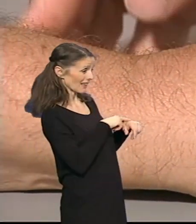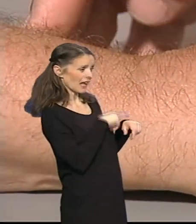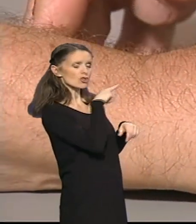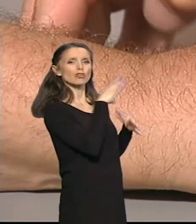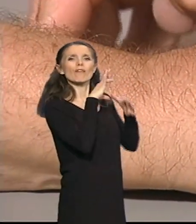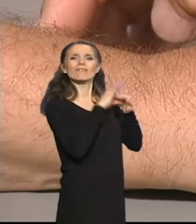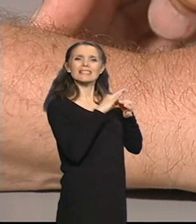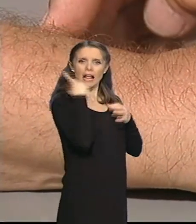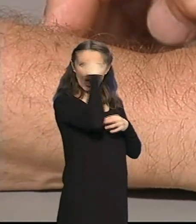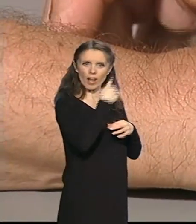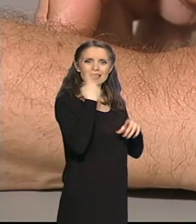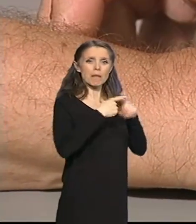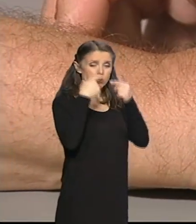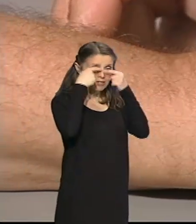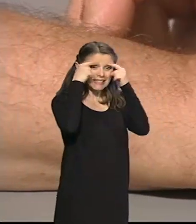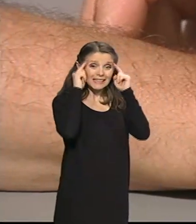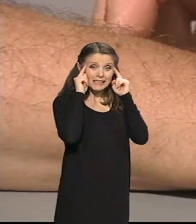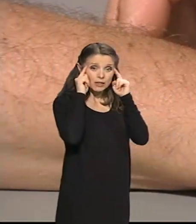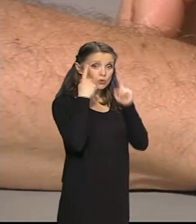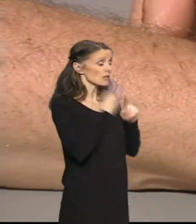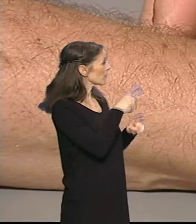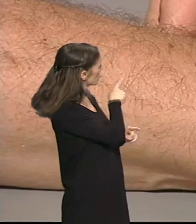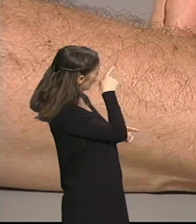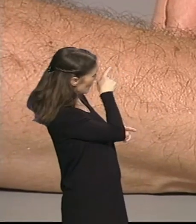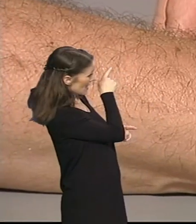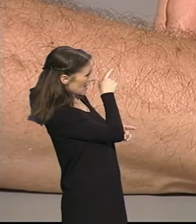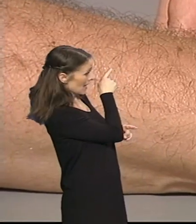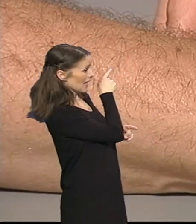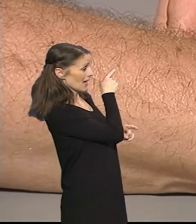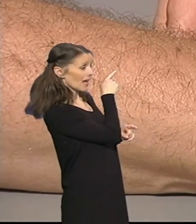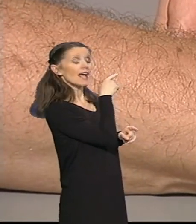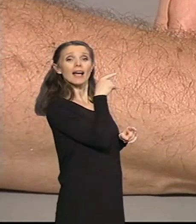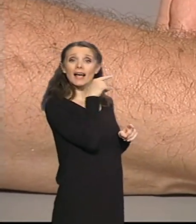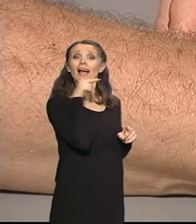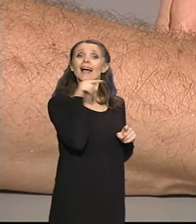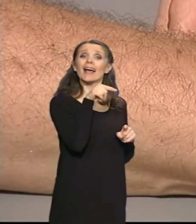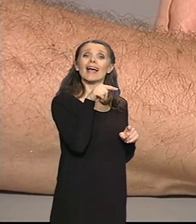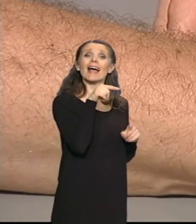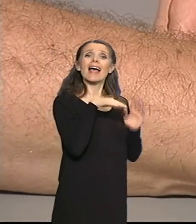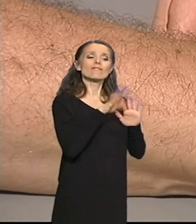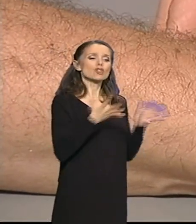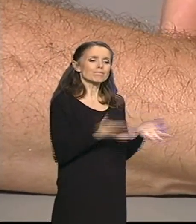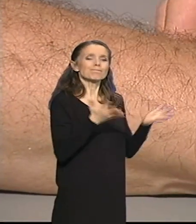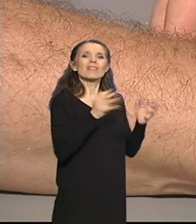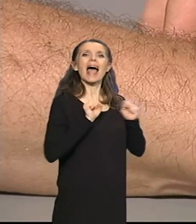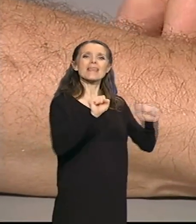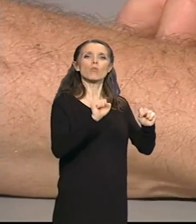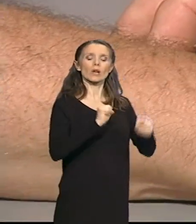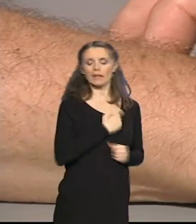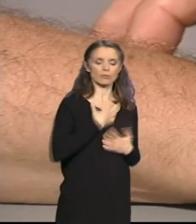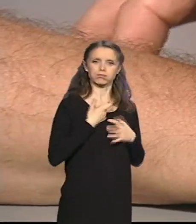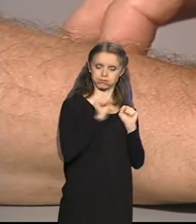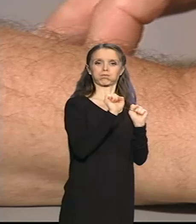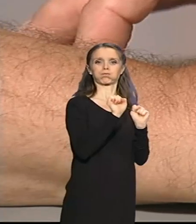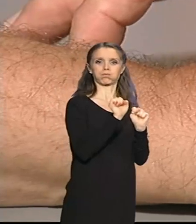i ove tačke ovde koje je dobra da pomogne taj brzi odmemeni odgovor imuniteta, bi bila jako